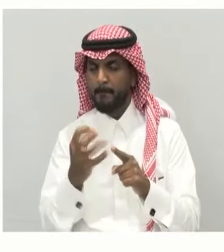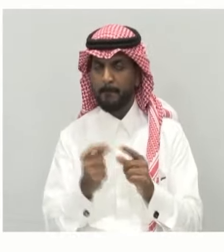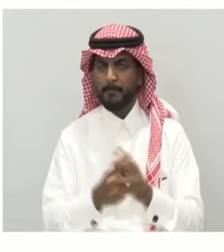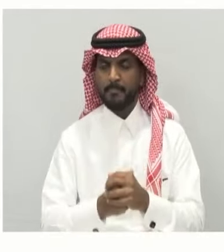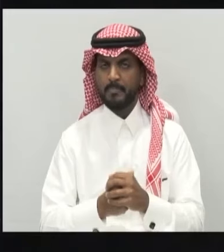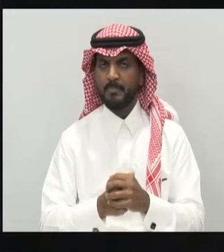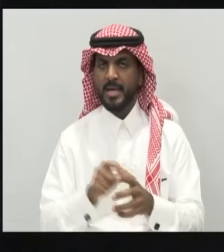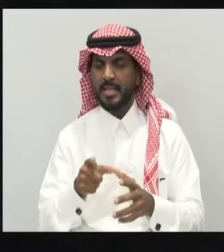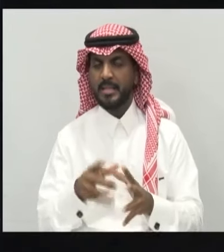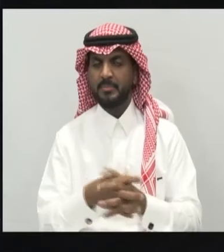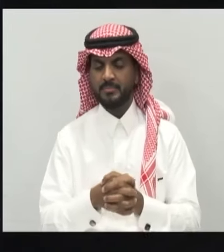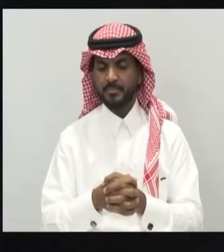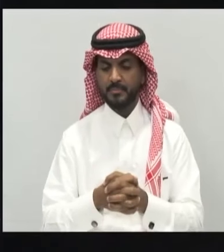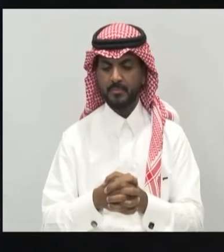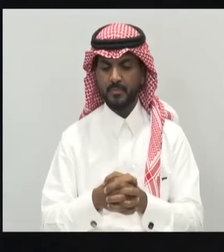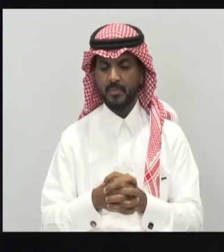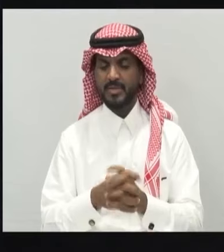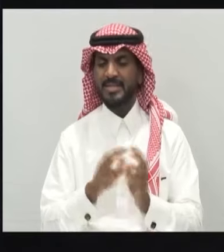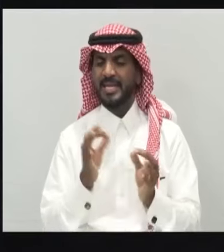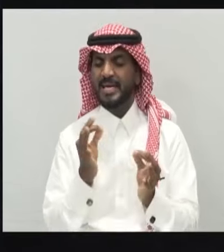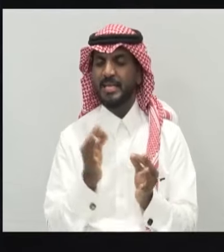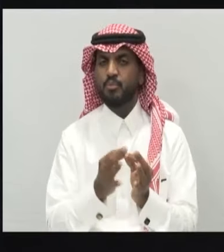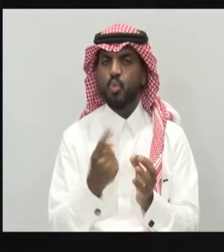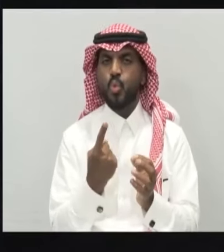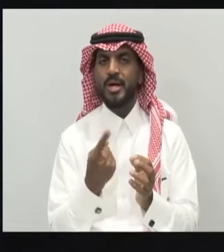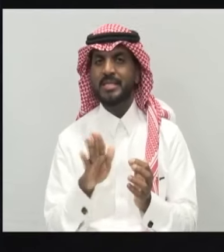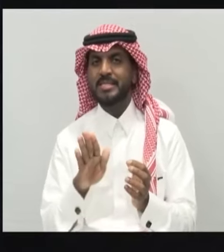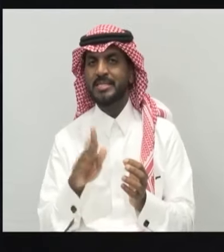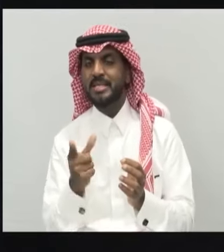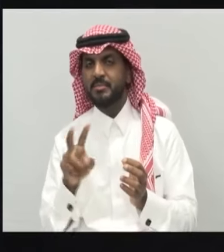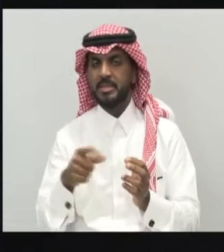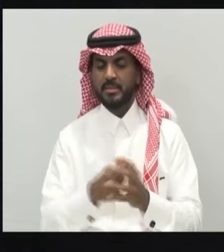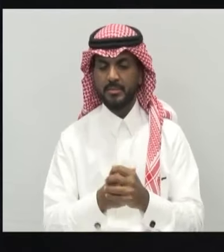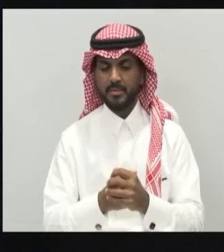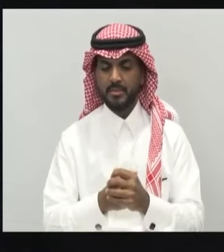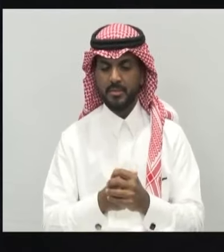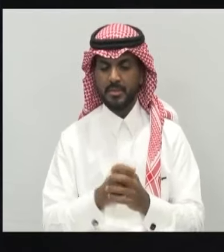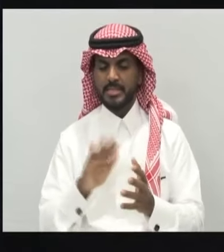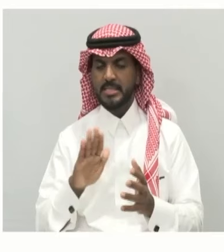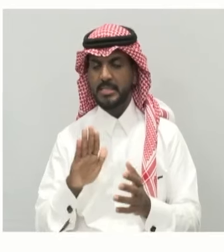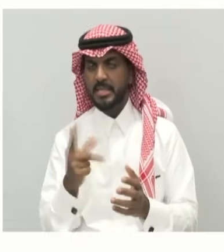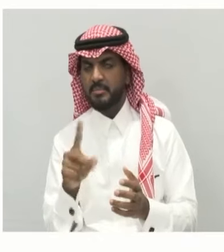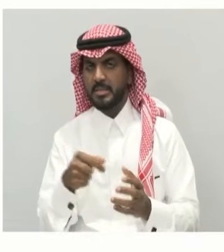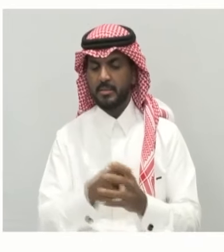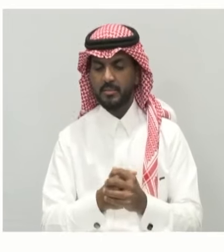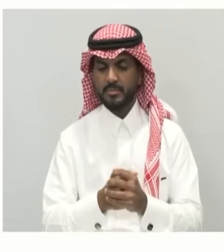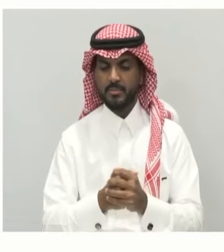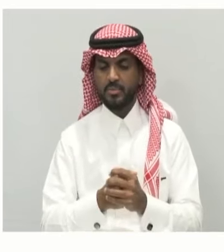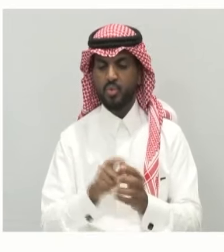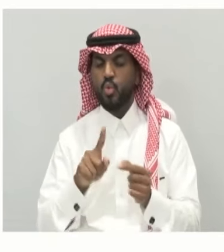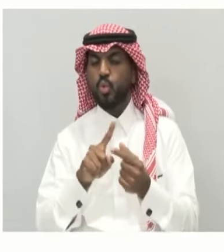هذه المسافه تقريبا 1 سم 1 سم اذا عرض